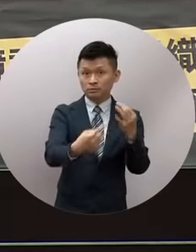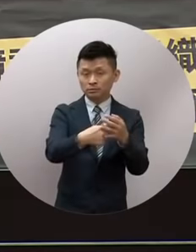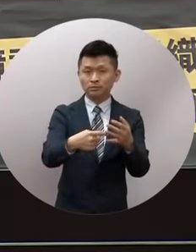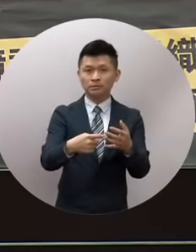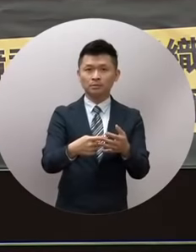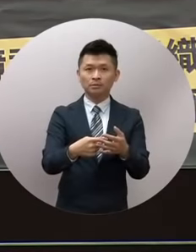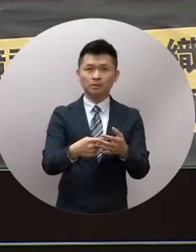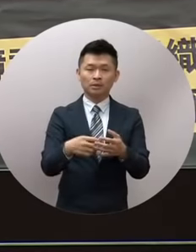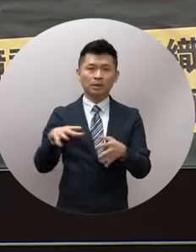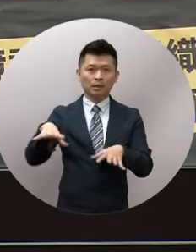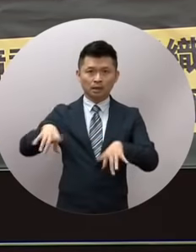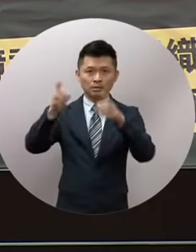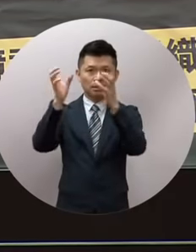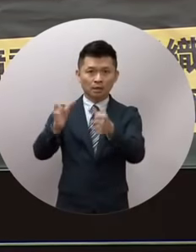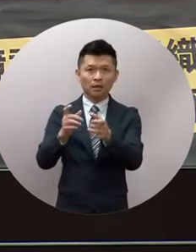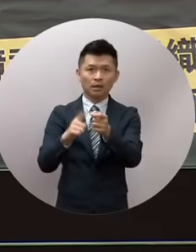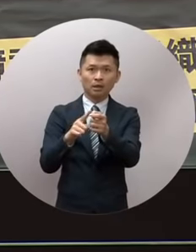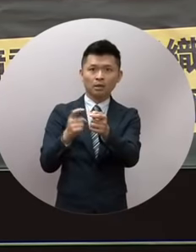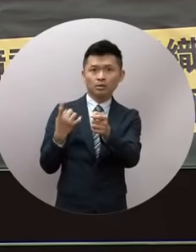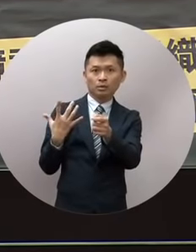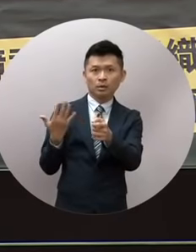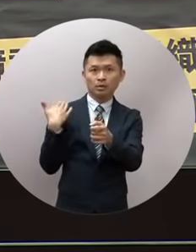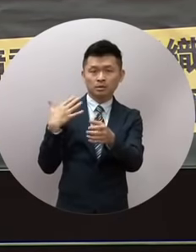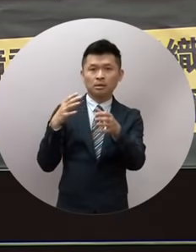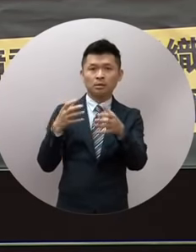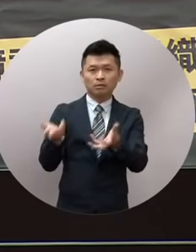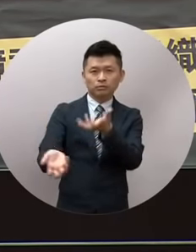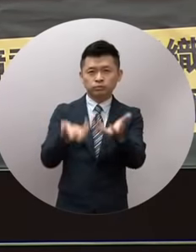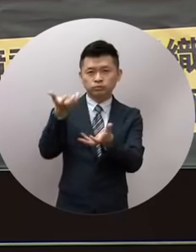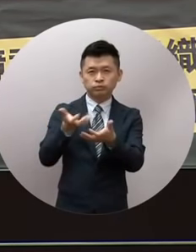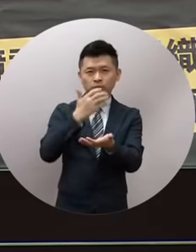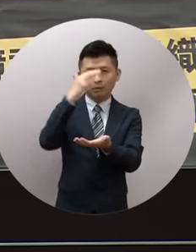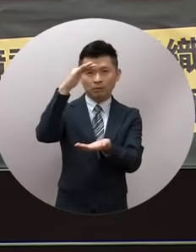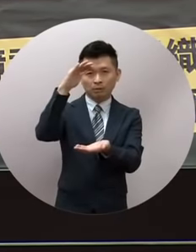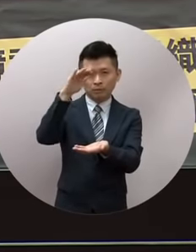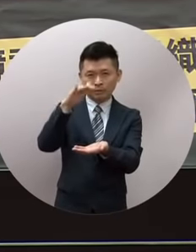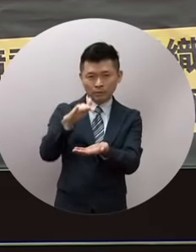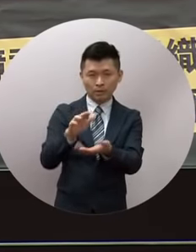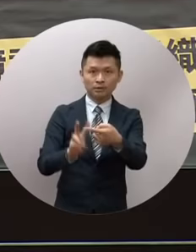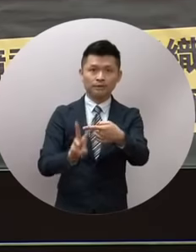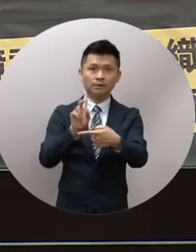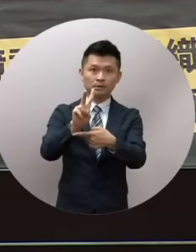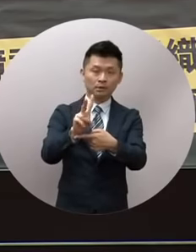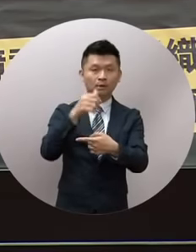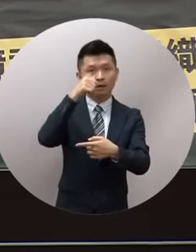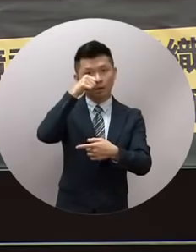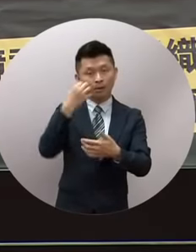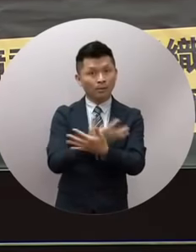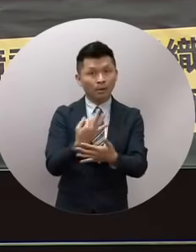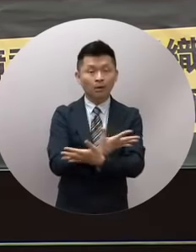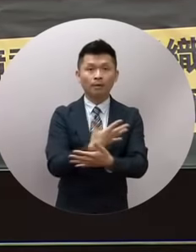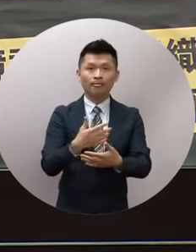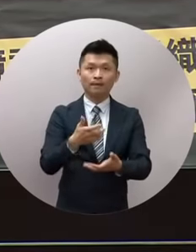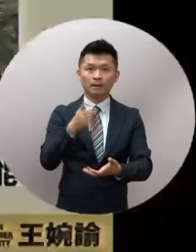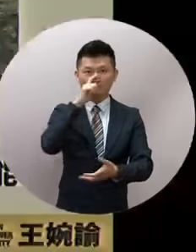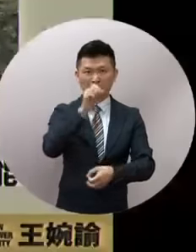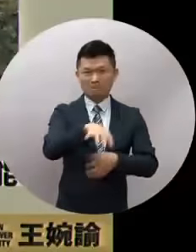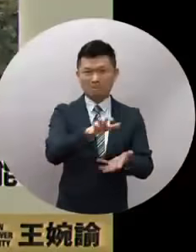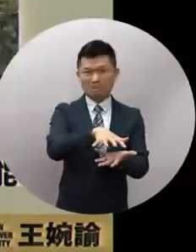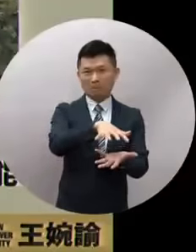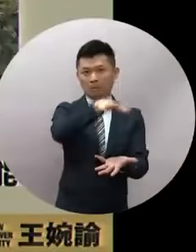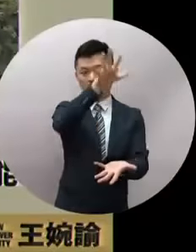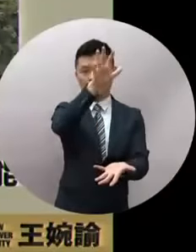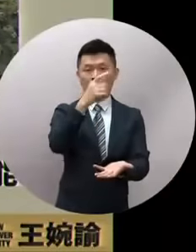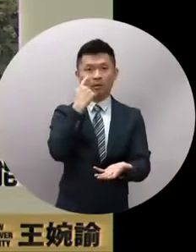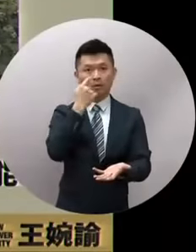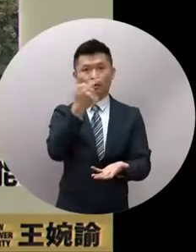剩下当初盖的这个15年之前盖的时候的大概2/3，所以我们很担心说这个垃圾处理量以及垃圾的问题会越来越严重。那我们也曾